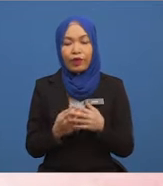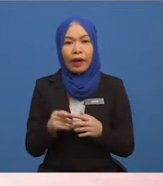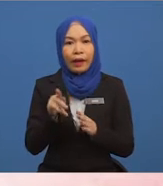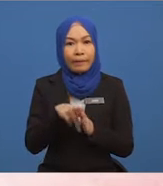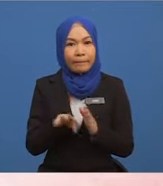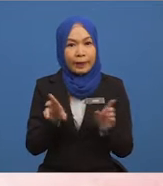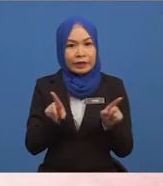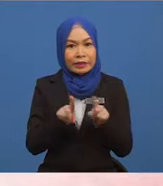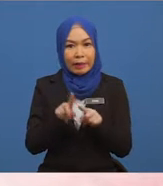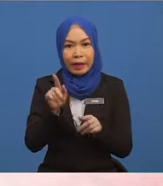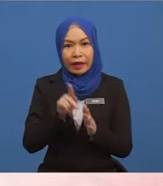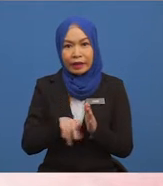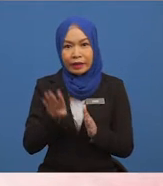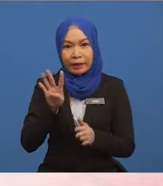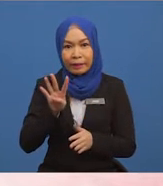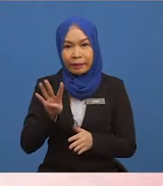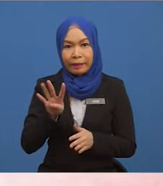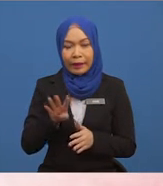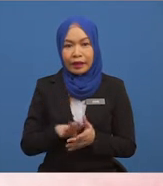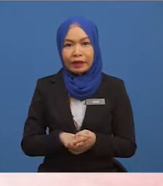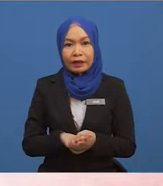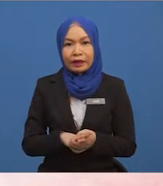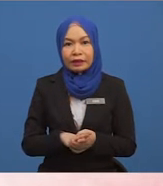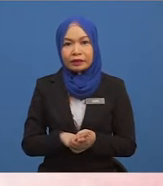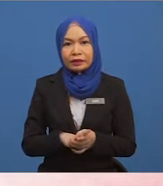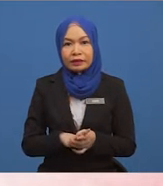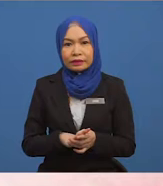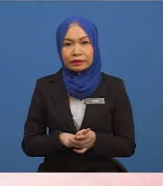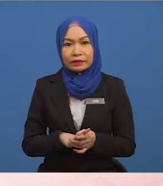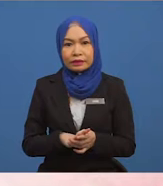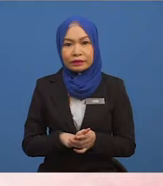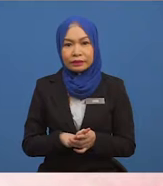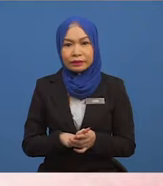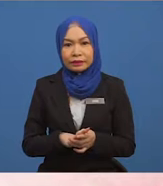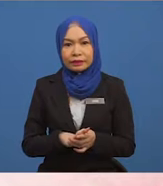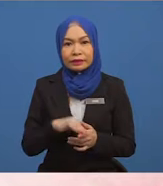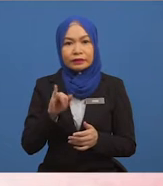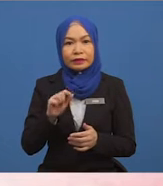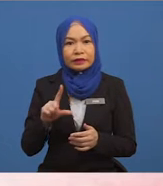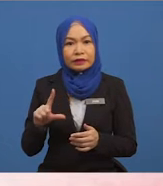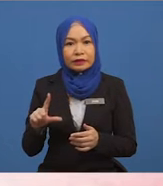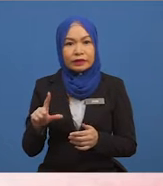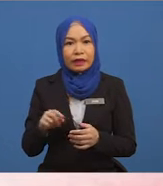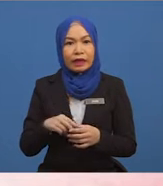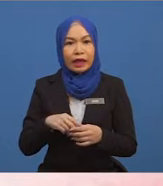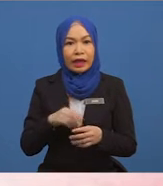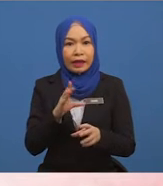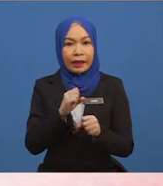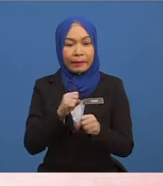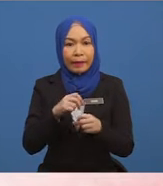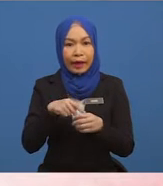Persamaan keempat, respirasi aerob dan fermentasi menghasilkan